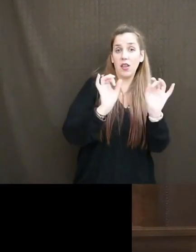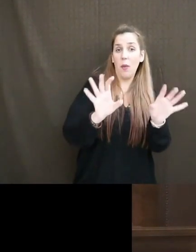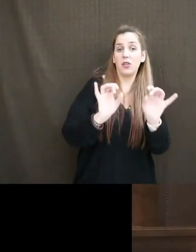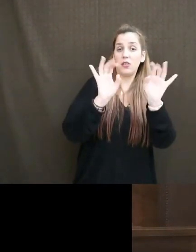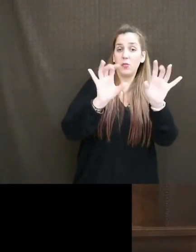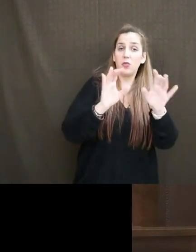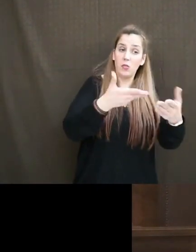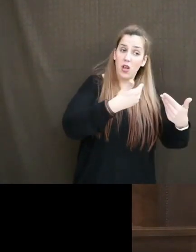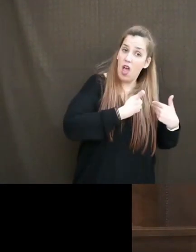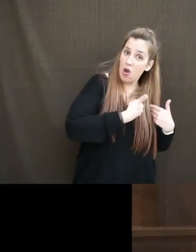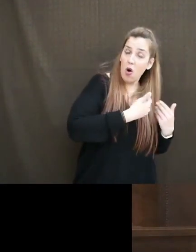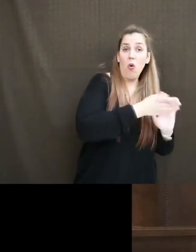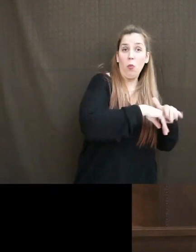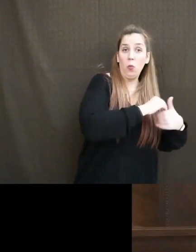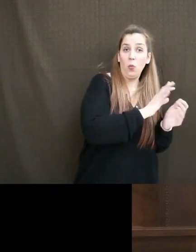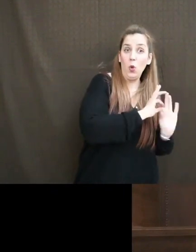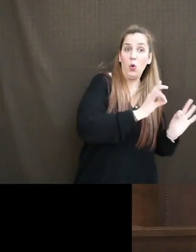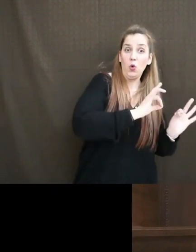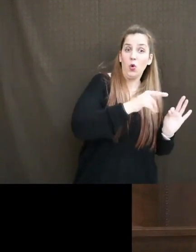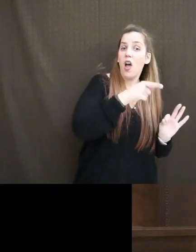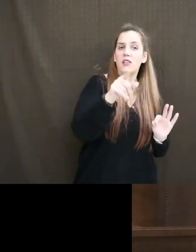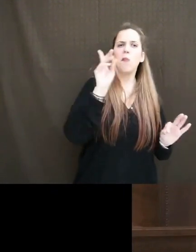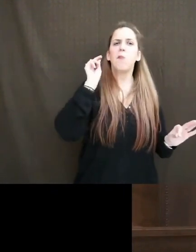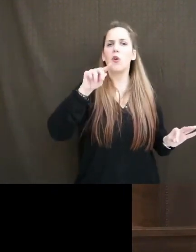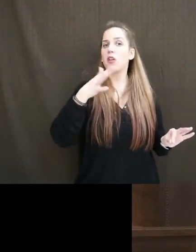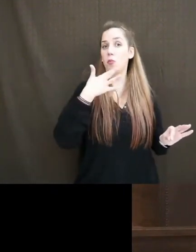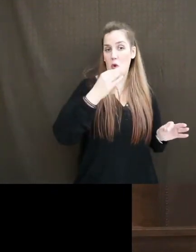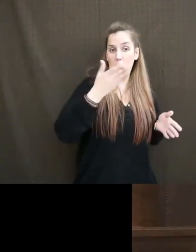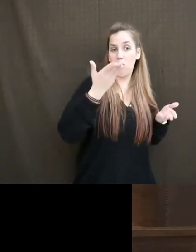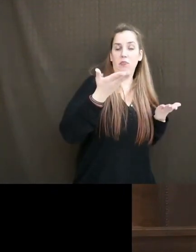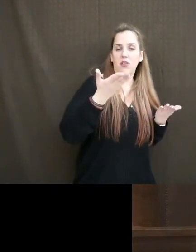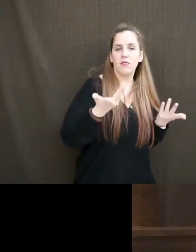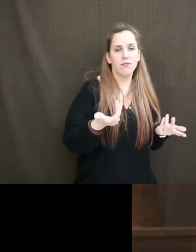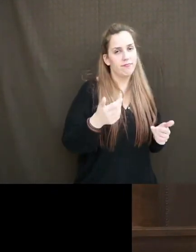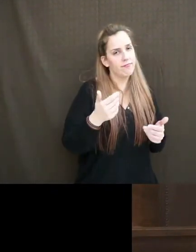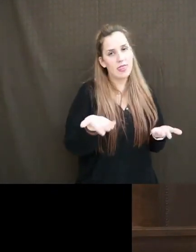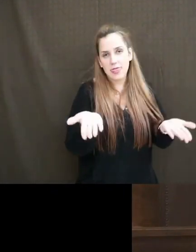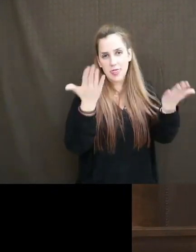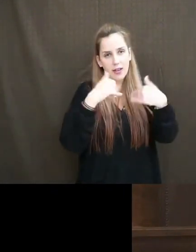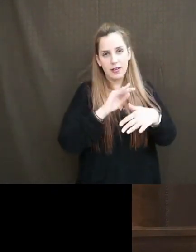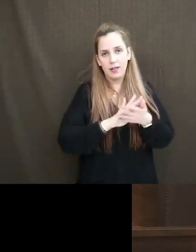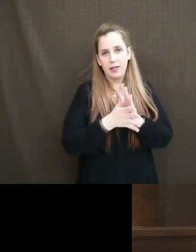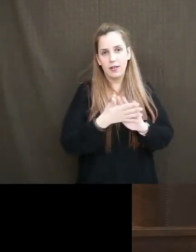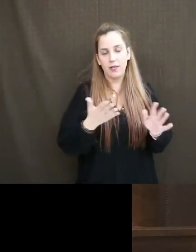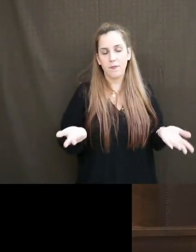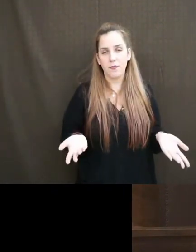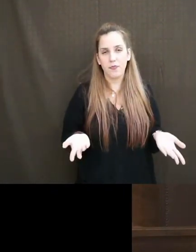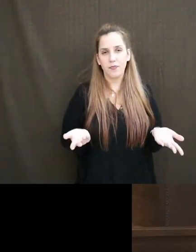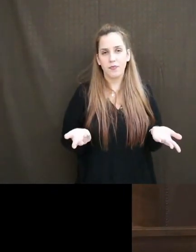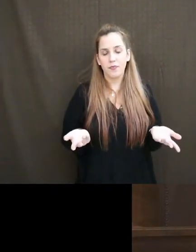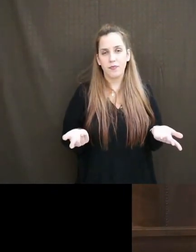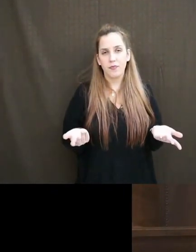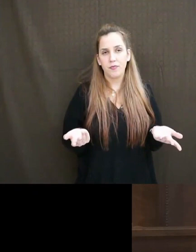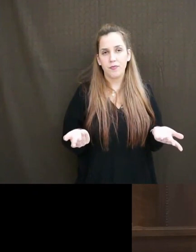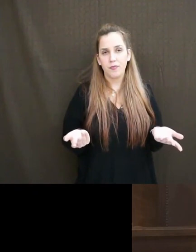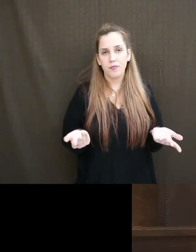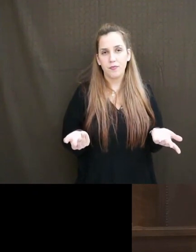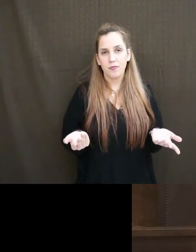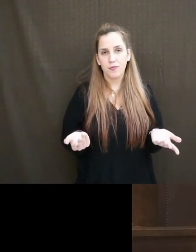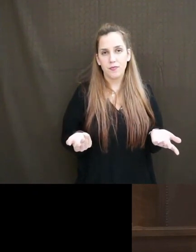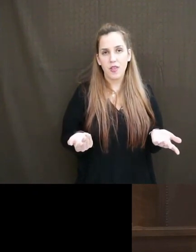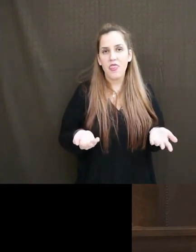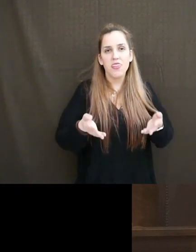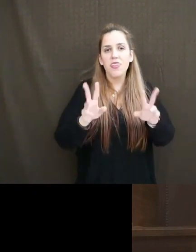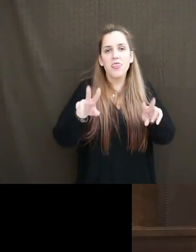Θεού. Η σύγκριση λοιπόν είναι μια ένδειξη νομικισμού. Μετράς τους ανθρώπους, μετράς την πίστη